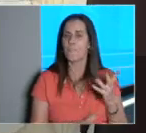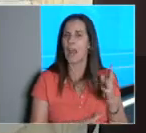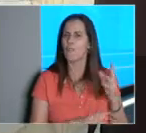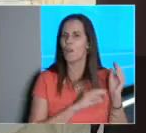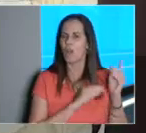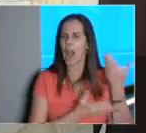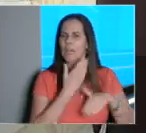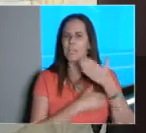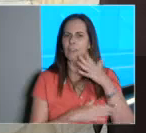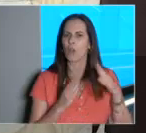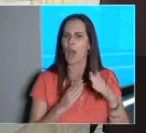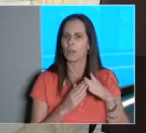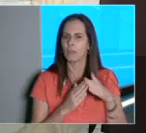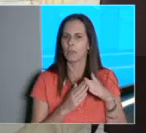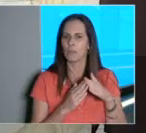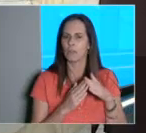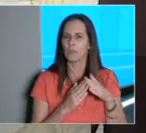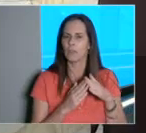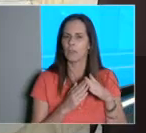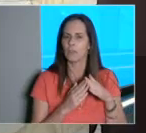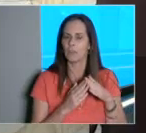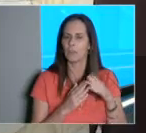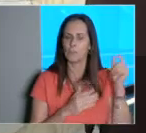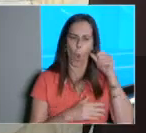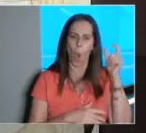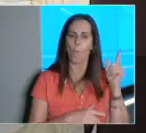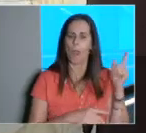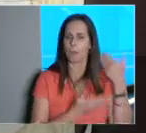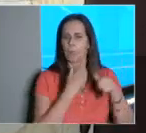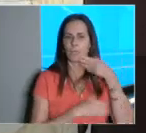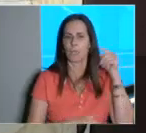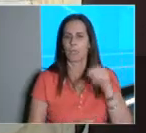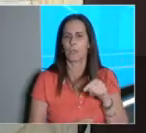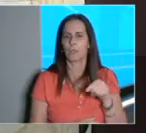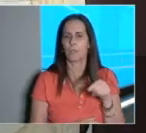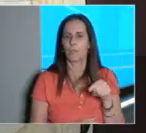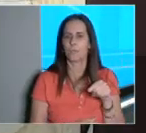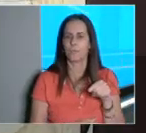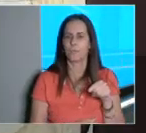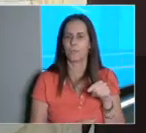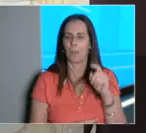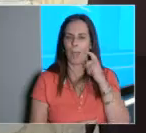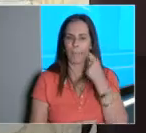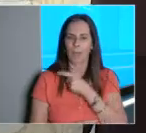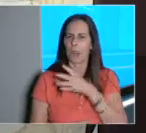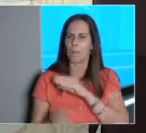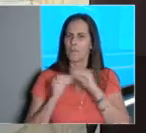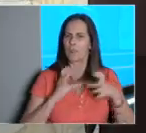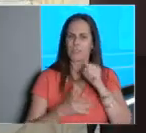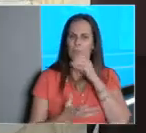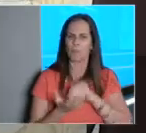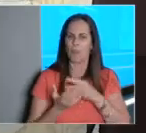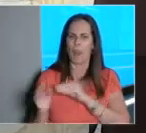עברתם? שעלית ארצה, איפה גרת? בטרנסילבניה. לא, פה בארץ, איפה? פה ברמת גן. אז למה עברת לכפר